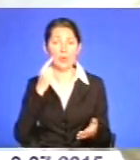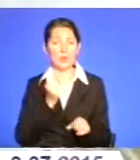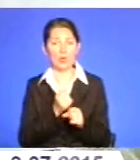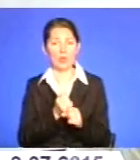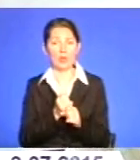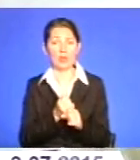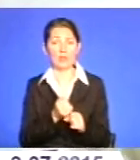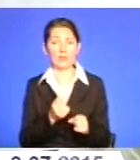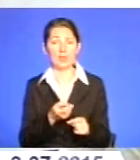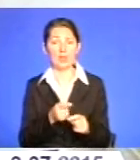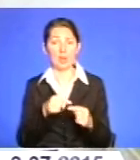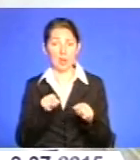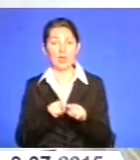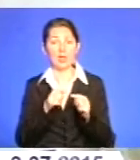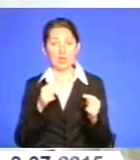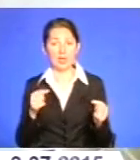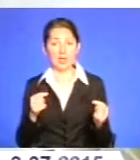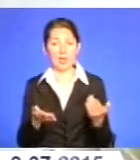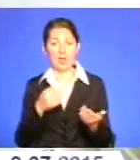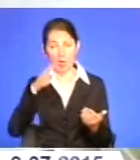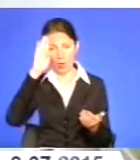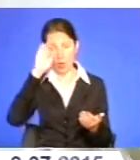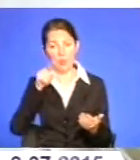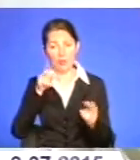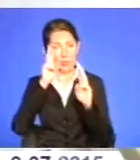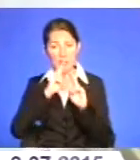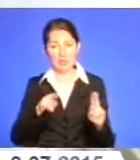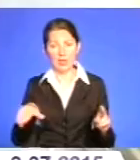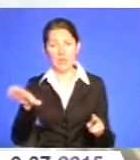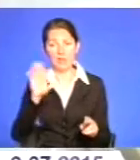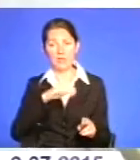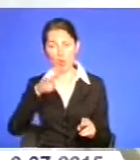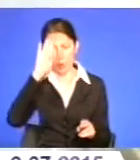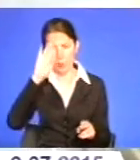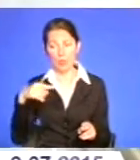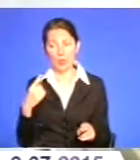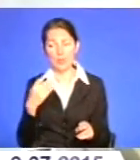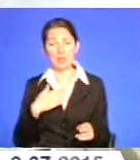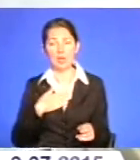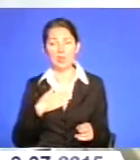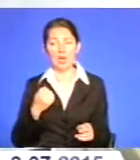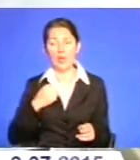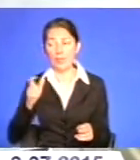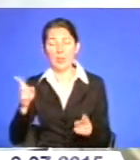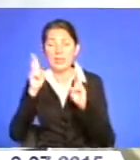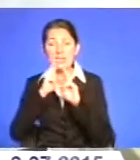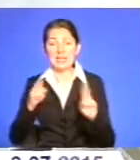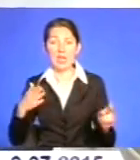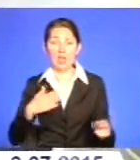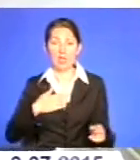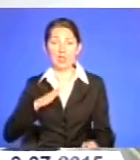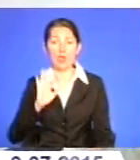так далі. Але хлопці його не знають. Всі хлопці з області наші мобілізовані, не знають своїх волонтерів. Тому тим